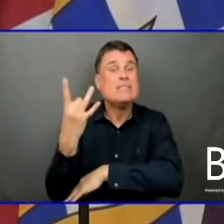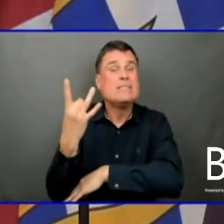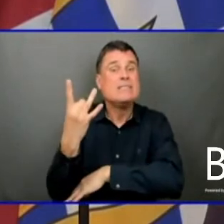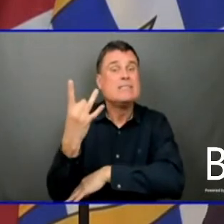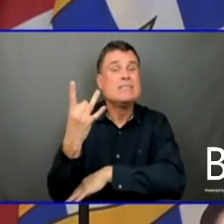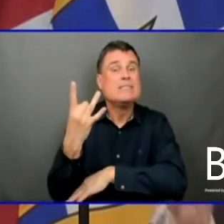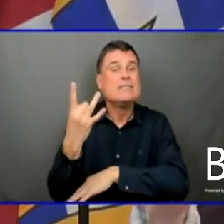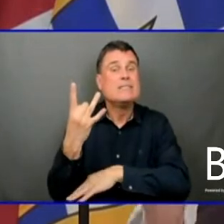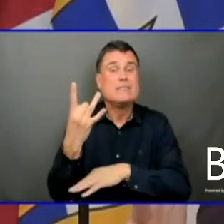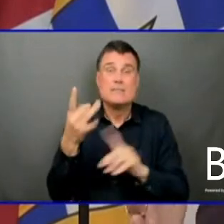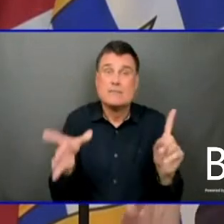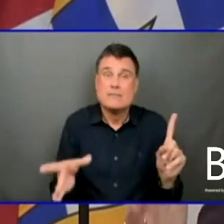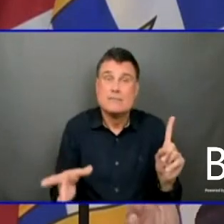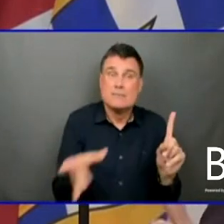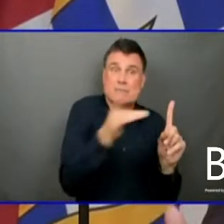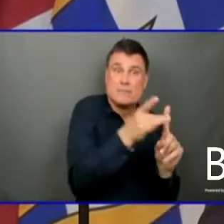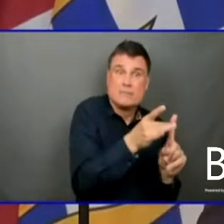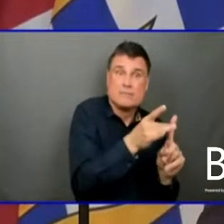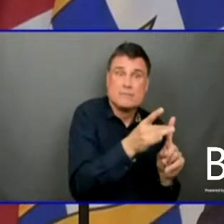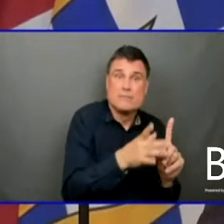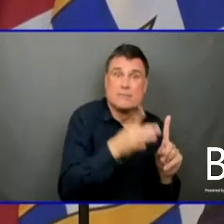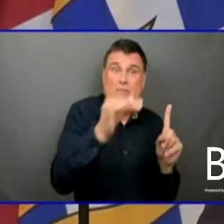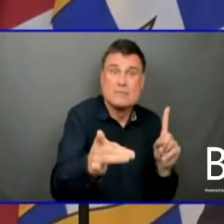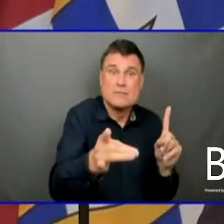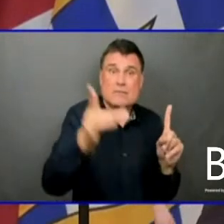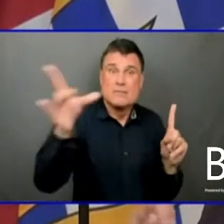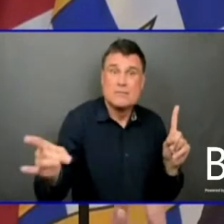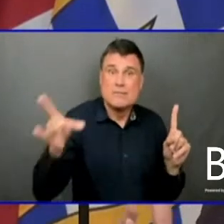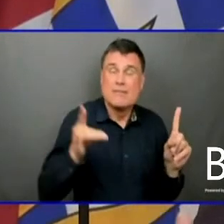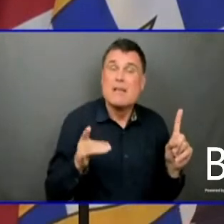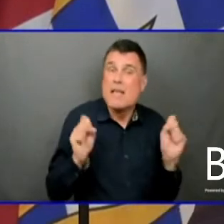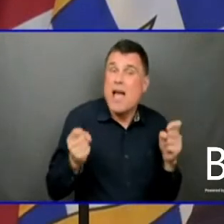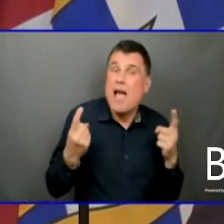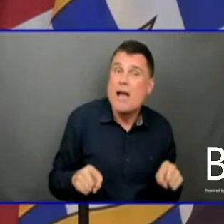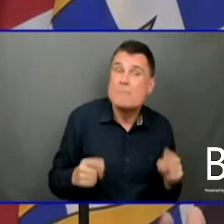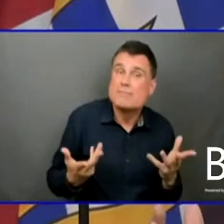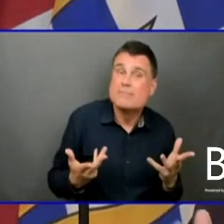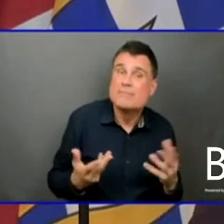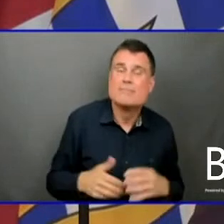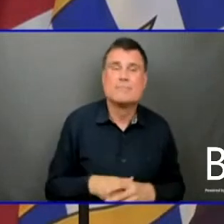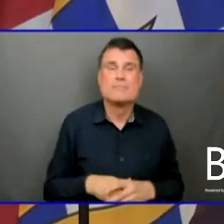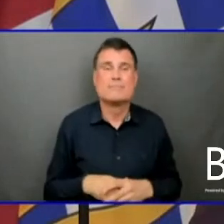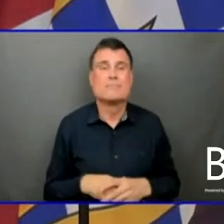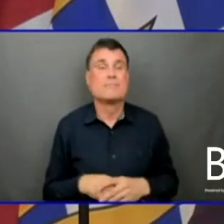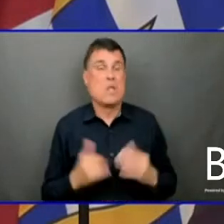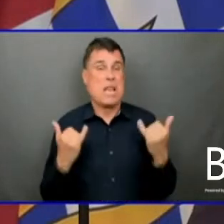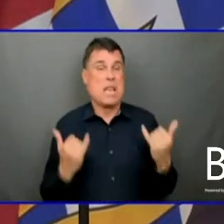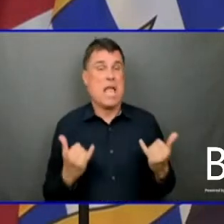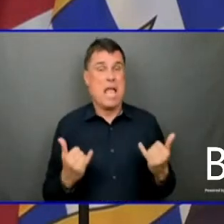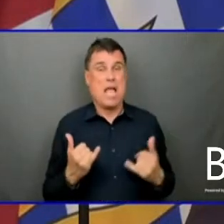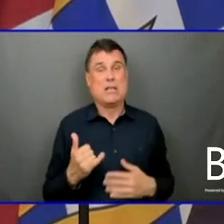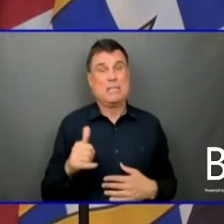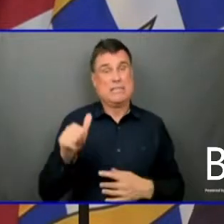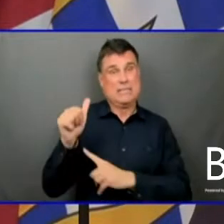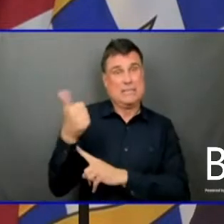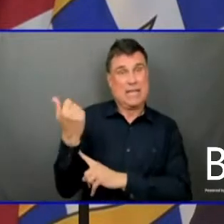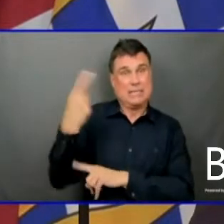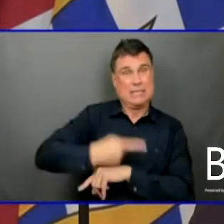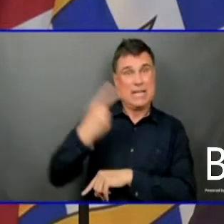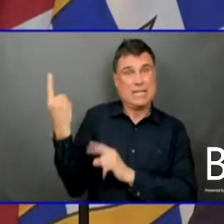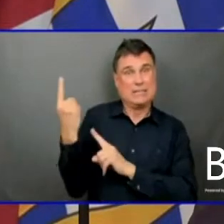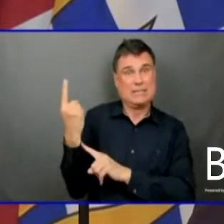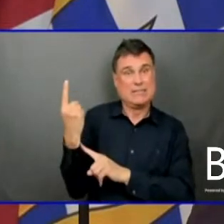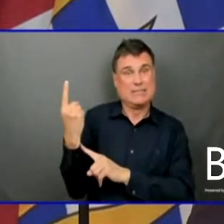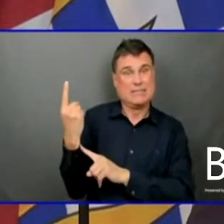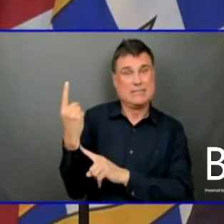这个时候是最容易传播给其他人的。那么10天以后呢，那么一般的全球来看